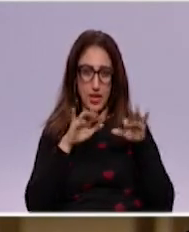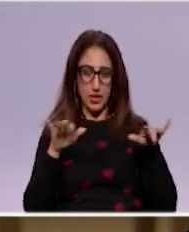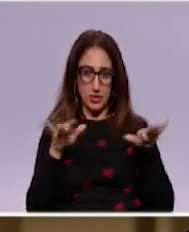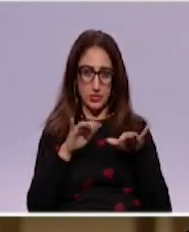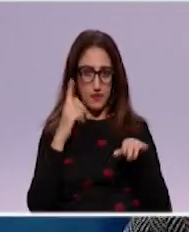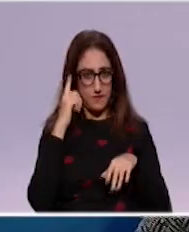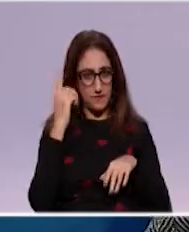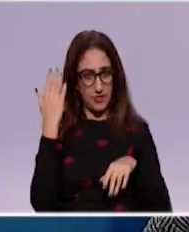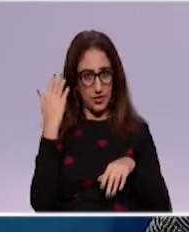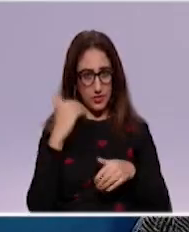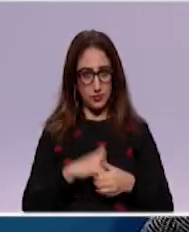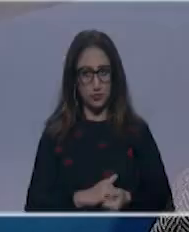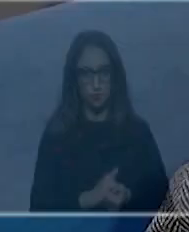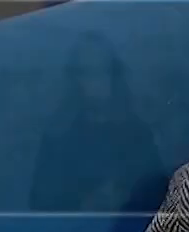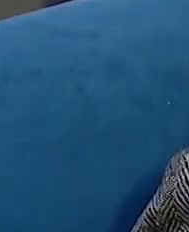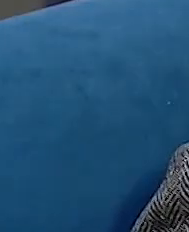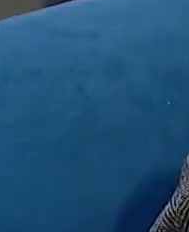كده